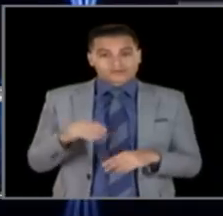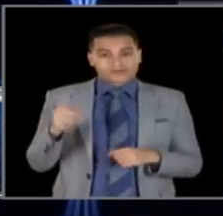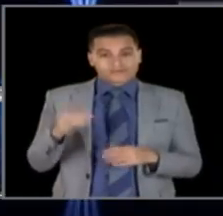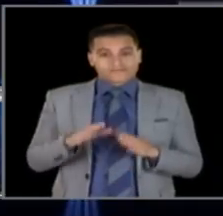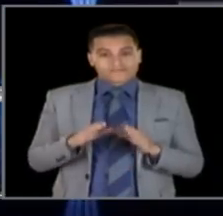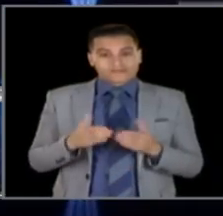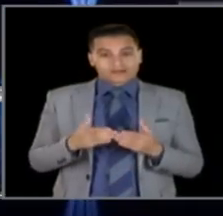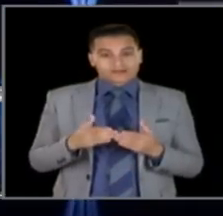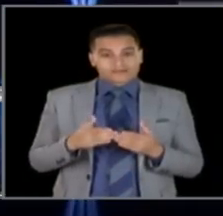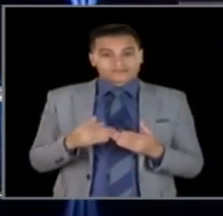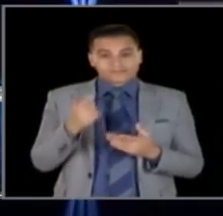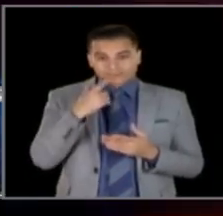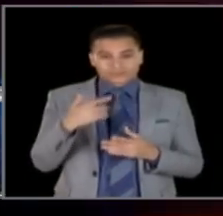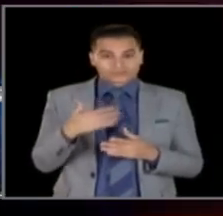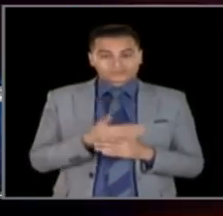فايترز.